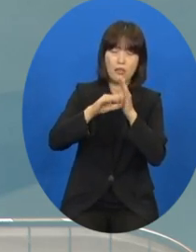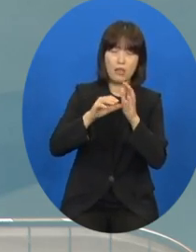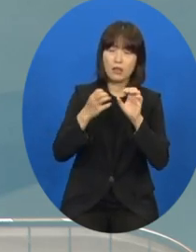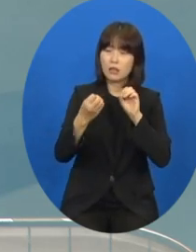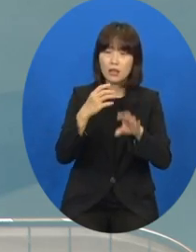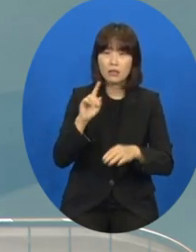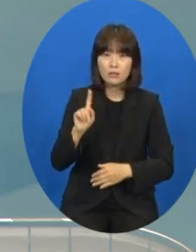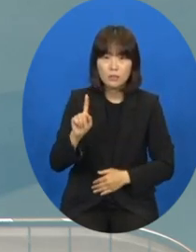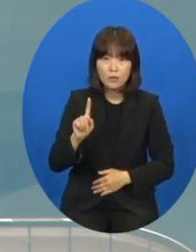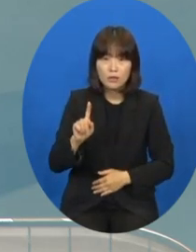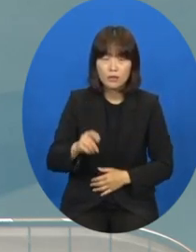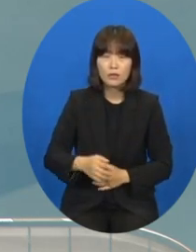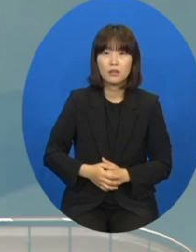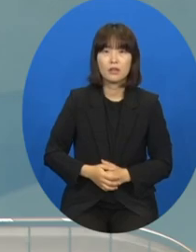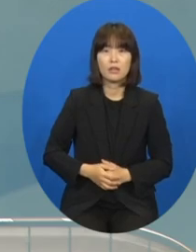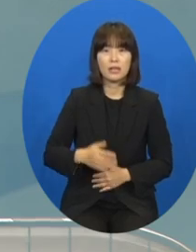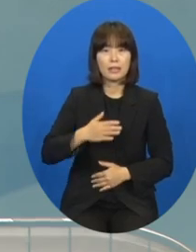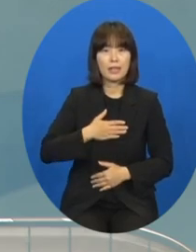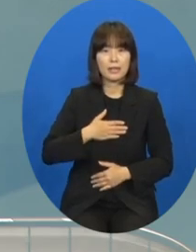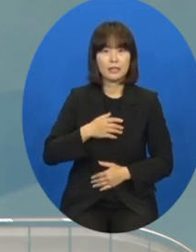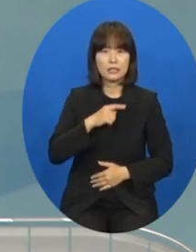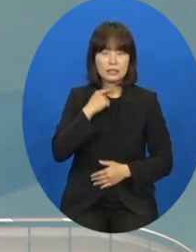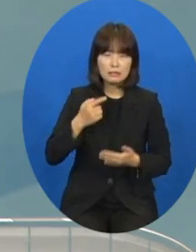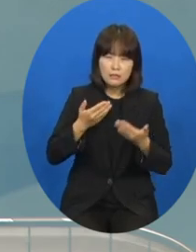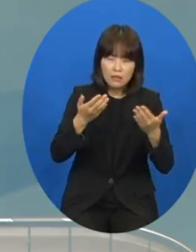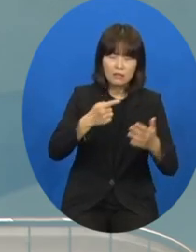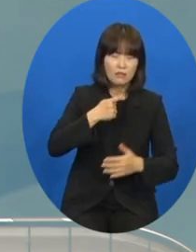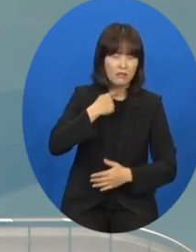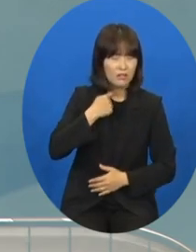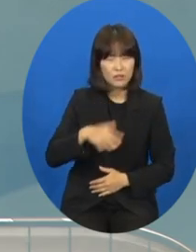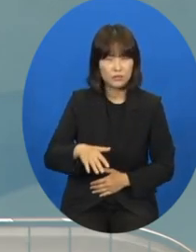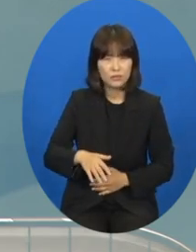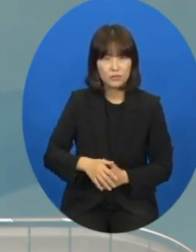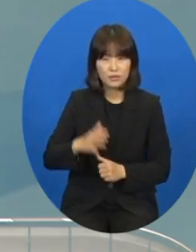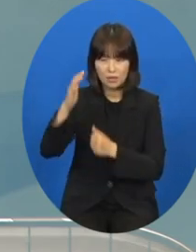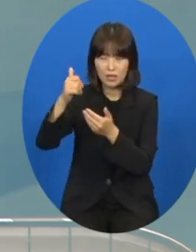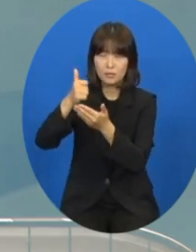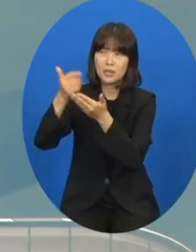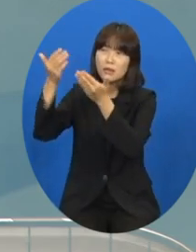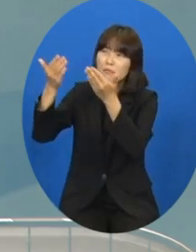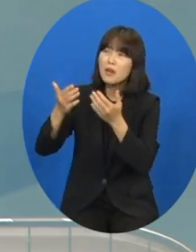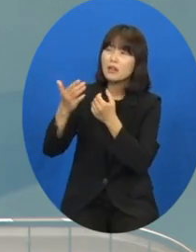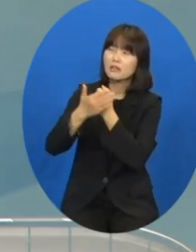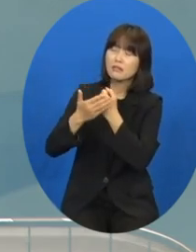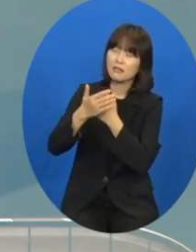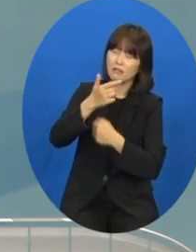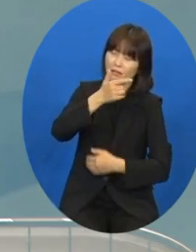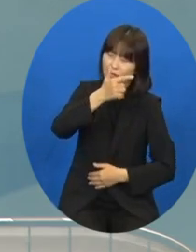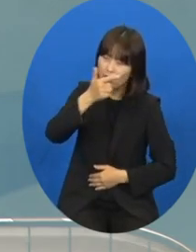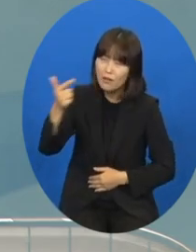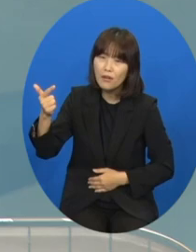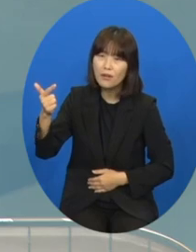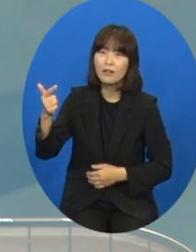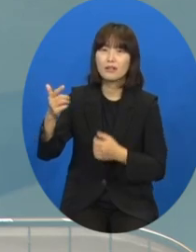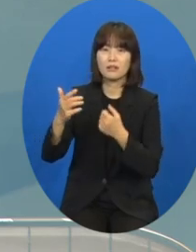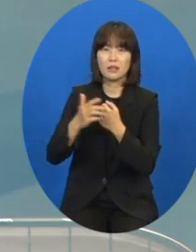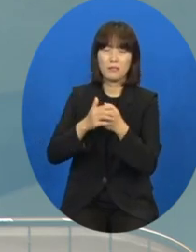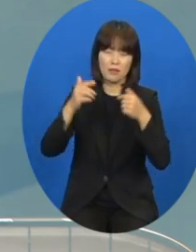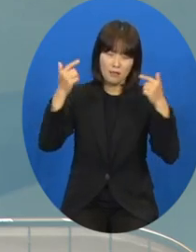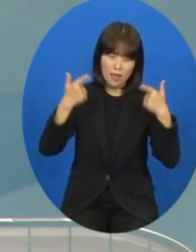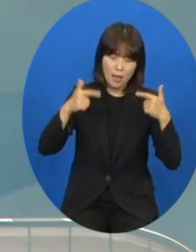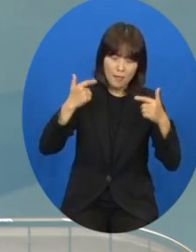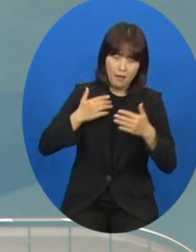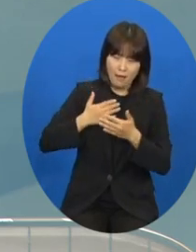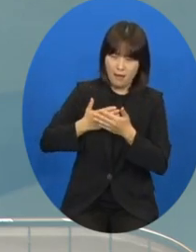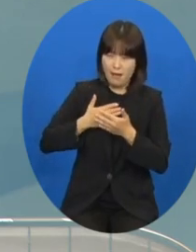했습니다. 나는 희생한 일이 없습니다. 하나님께 받은 은혜가 너무 커서 날마다 가슴